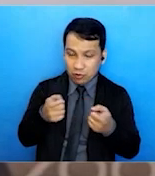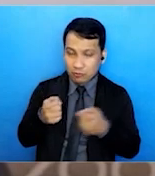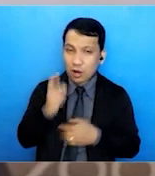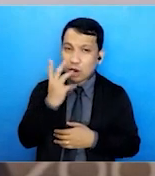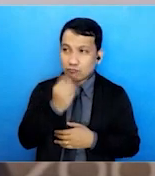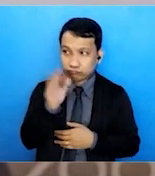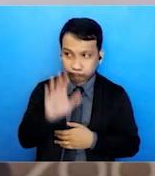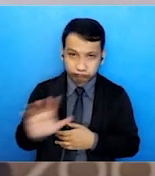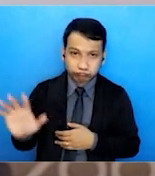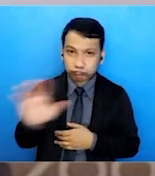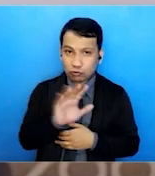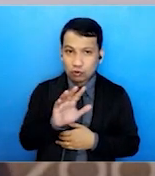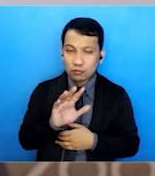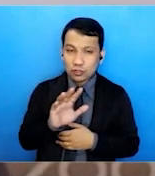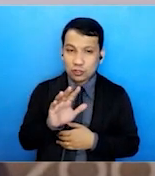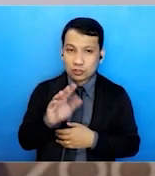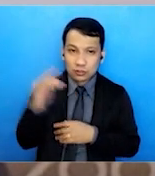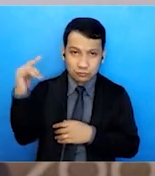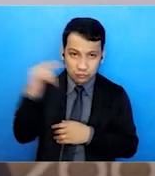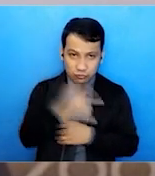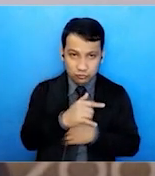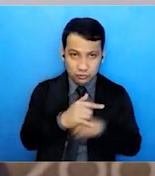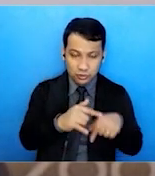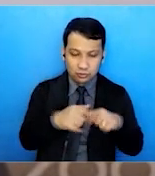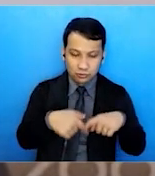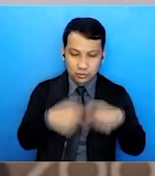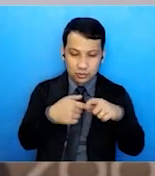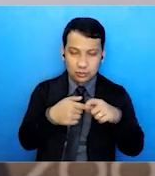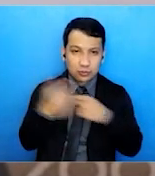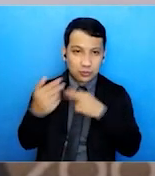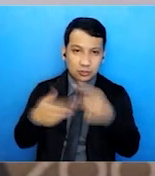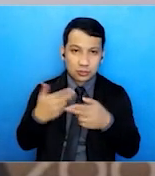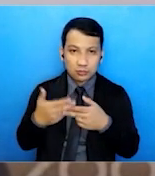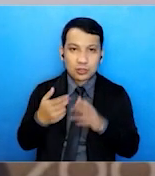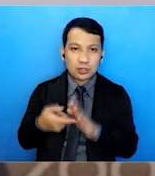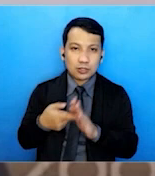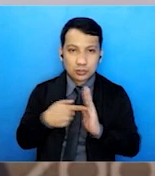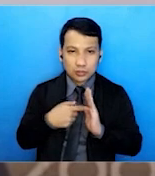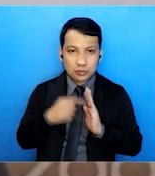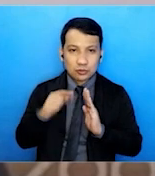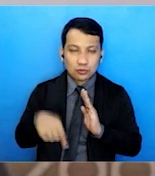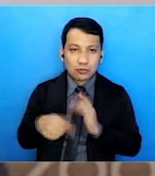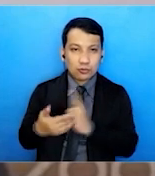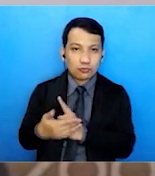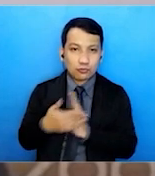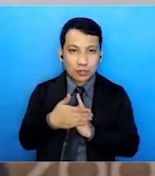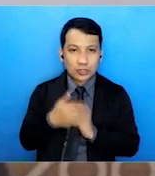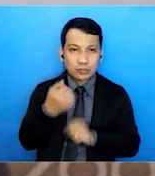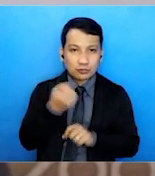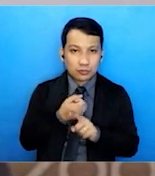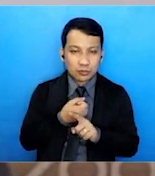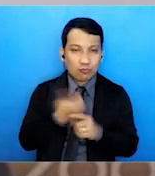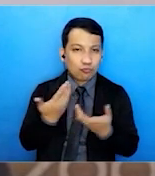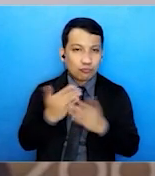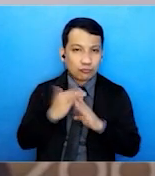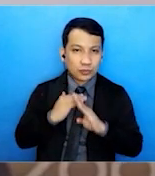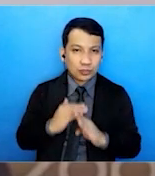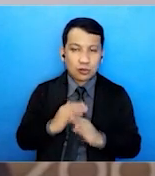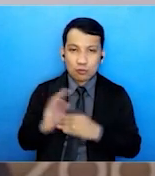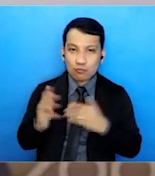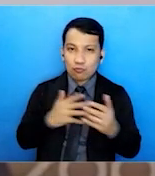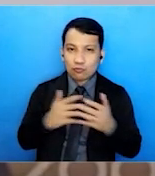po ng mga dumadating na travelers ay nire-require nating mag-quarantine. Wala po tayong exemption.